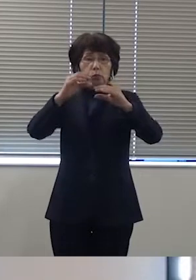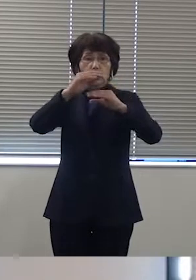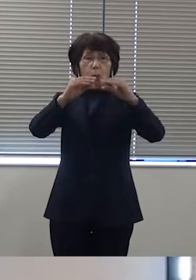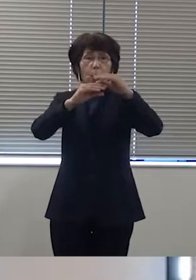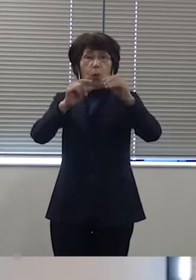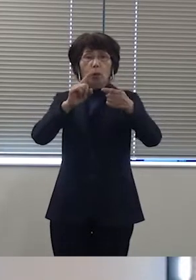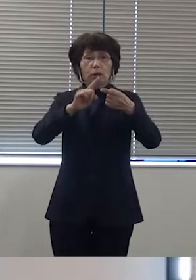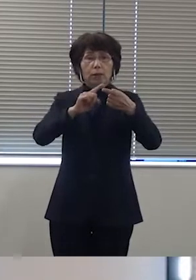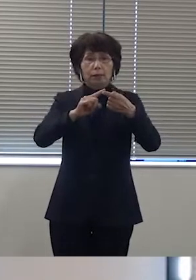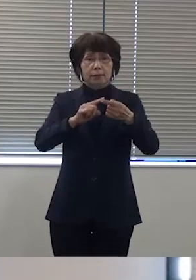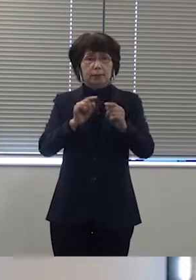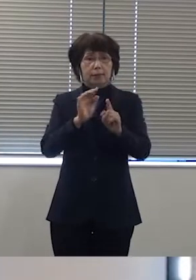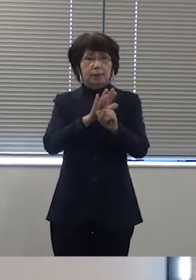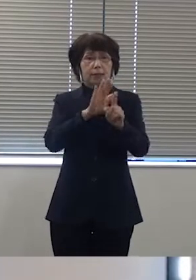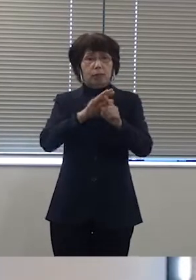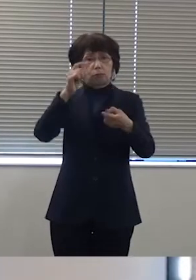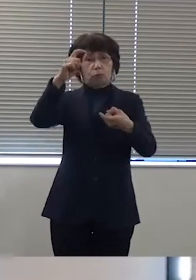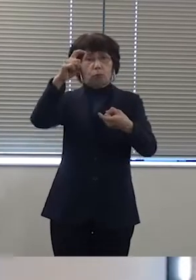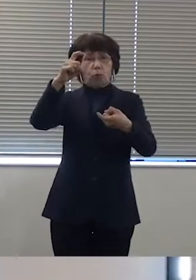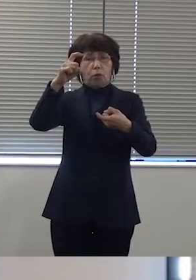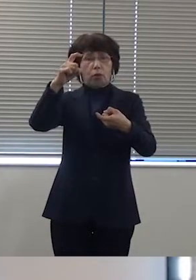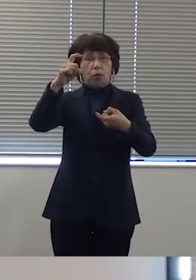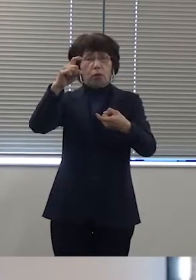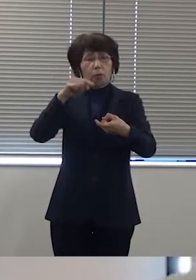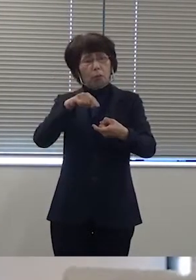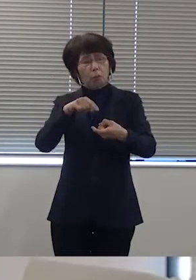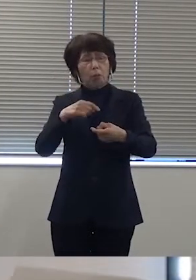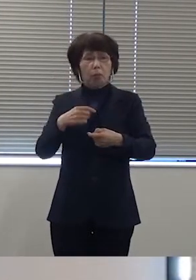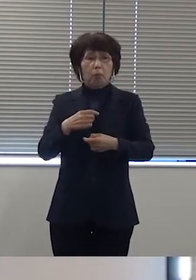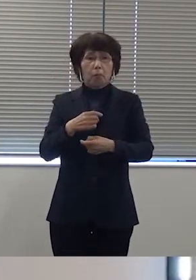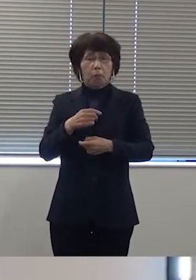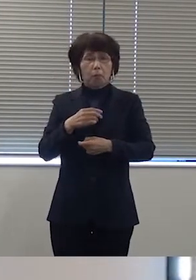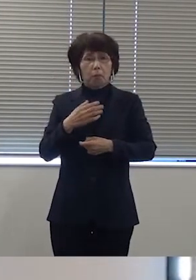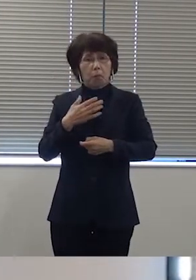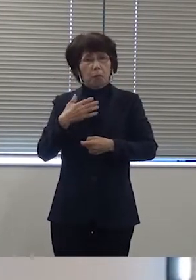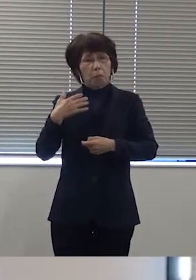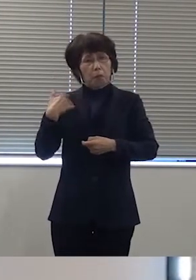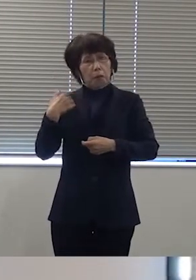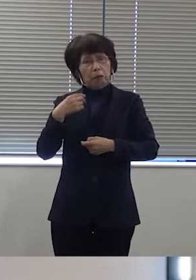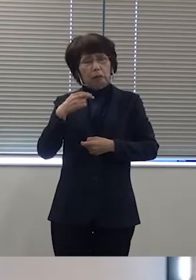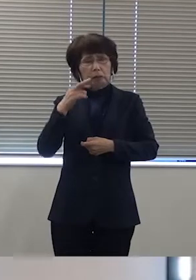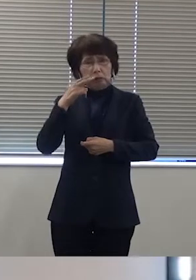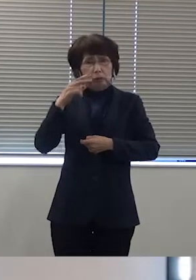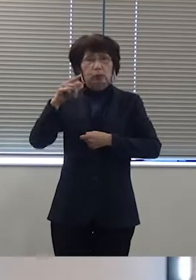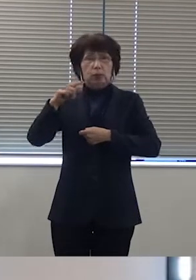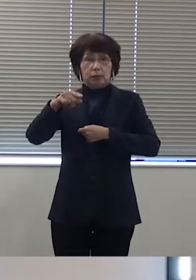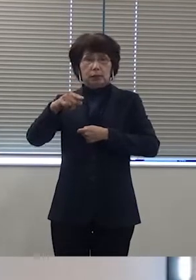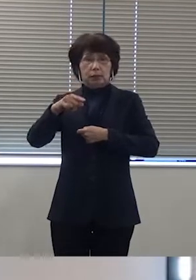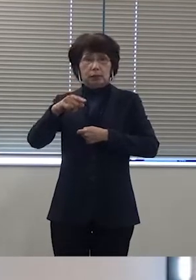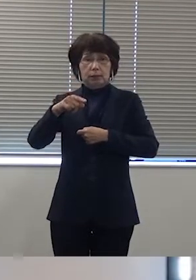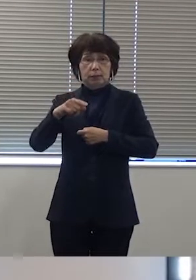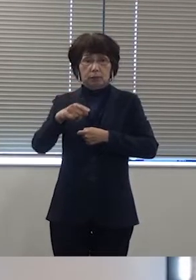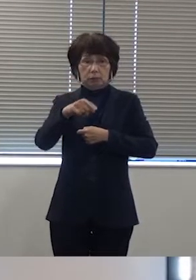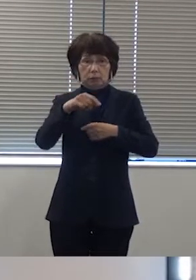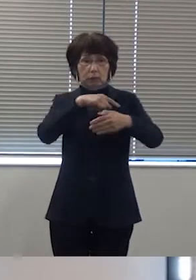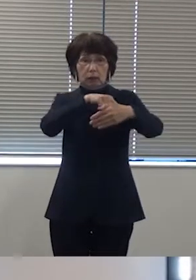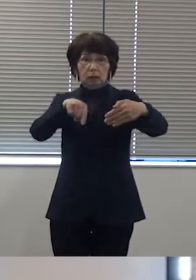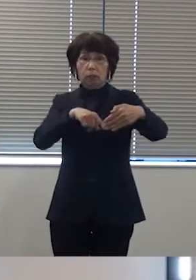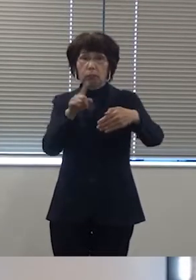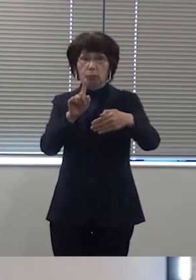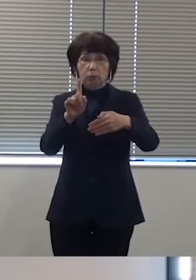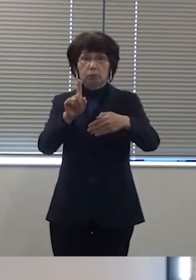うんですが、非常にちょっと分かりにくいので、重層的支援というのはどういうものが入っているかというの